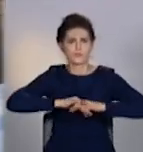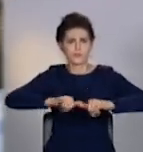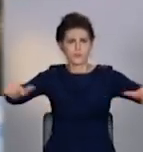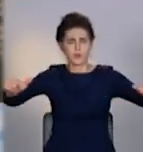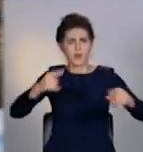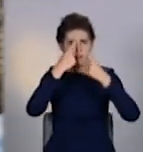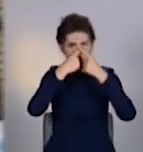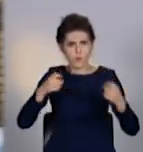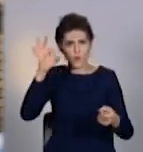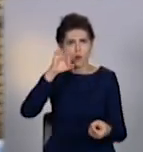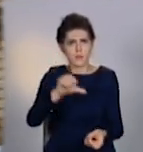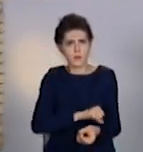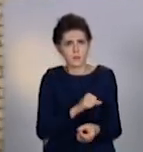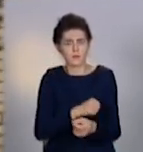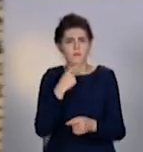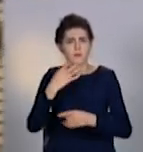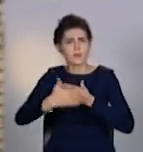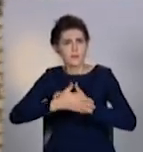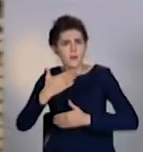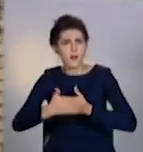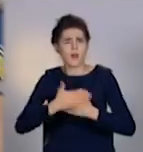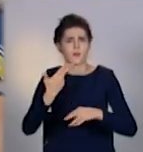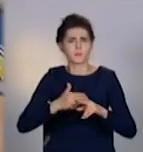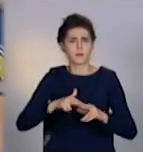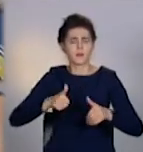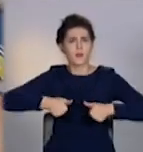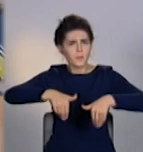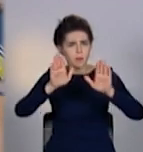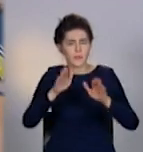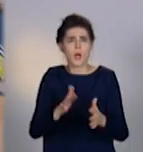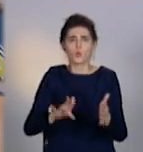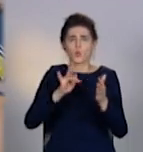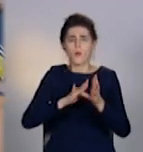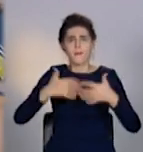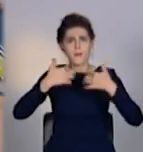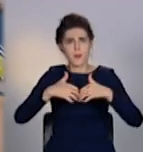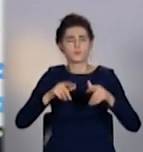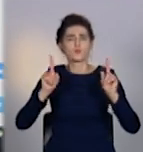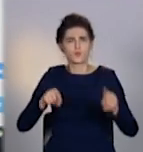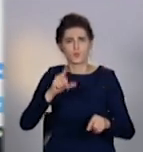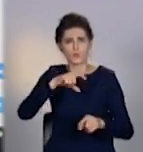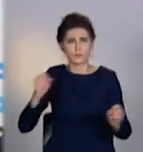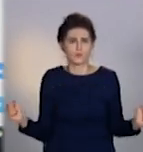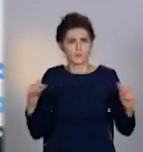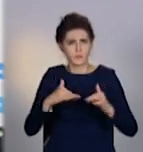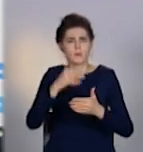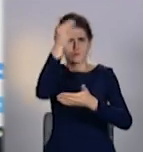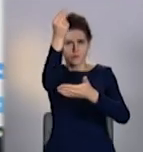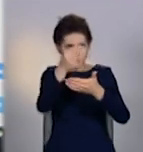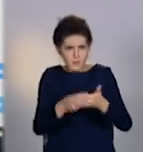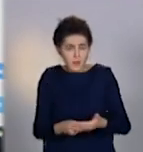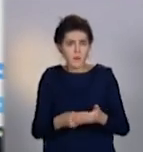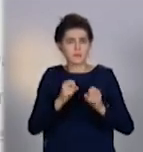наркотики, лишають послання на кшталт «Їдь звідси». А у Краматорську люди створили петицію і зібрали підписи.